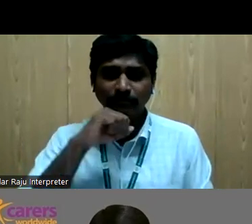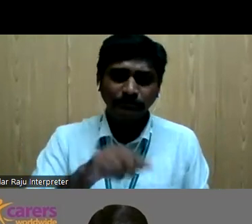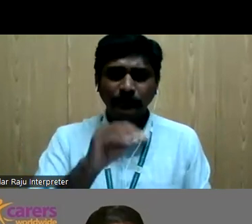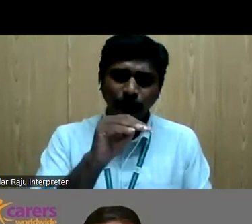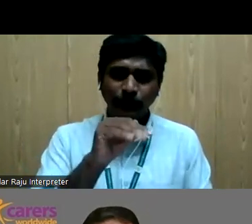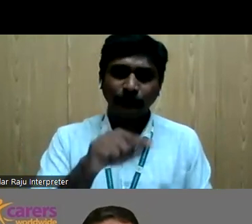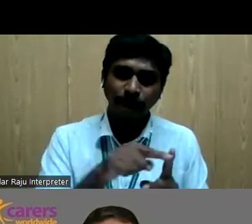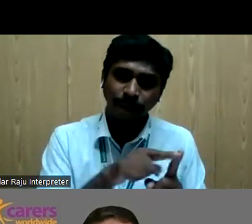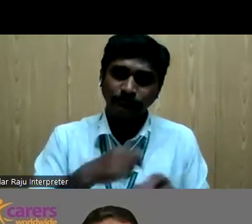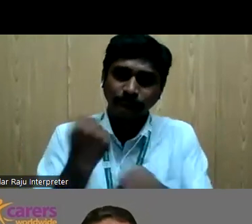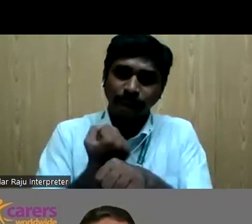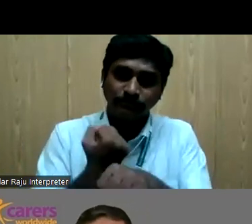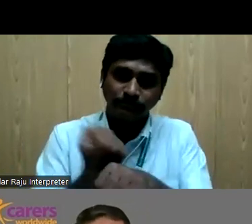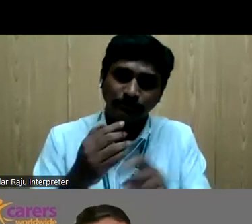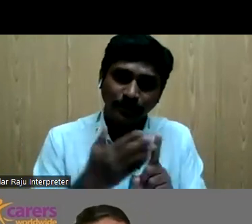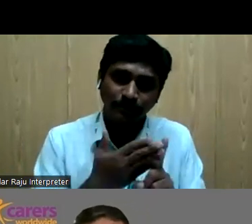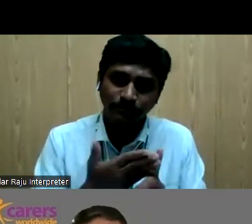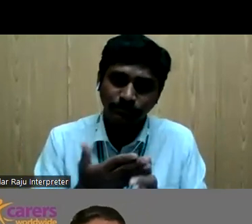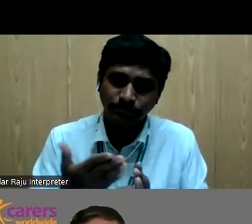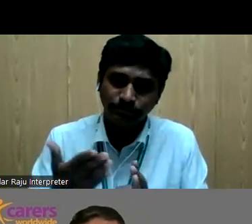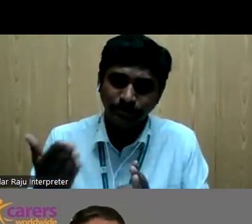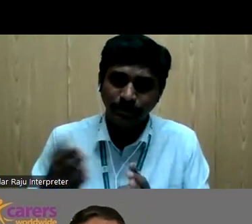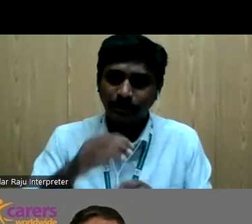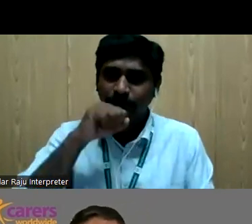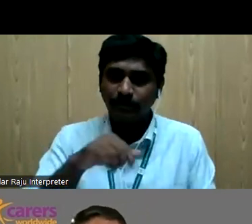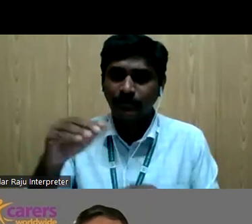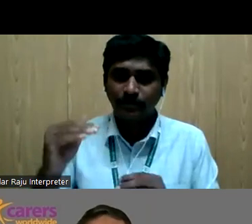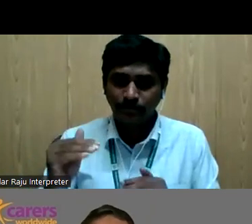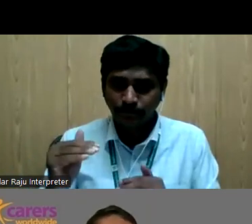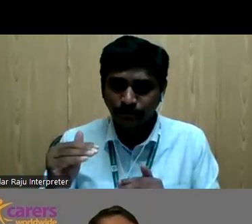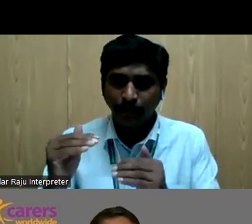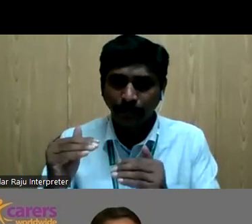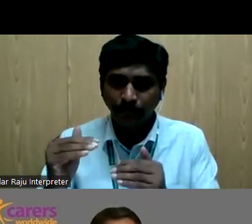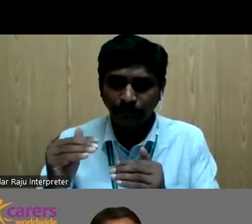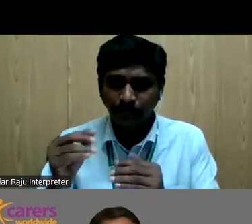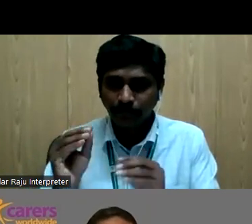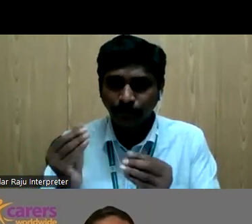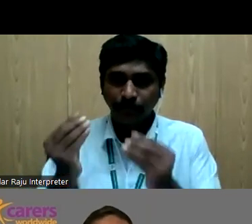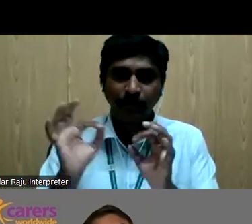और ये है कि अभी सेंटेंस लेवल पर आ गया है मेरा बेटा, और मैं बहुत खुश हूँ कि नई दिशा